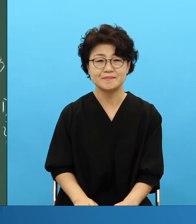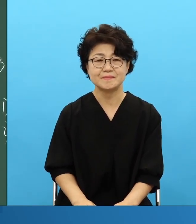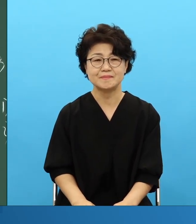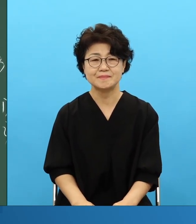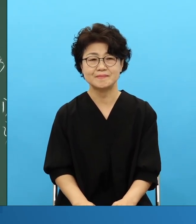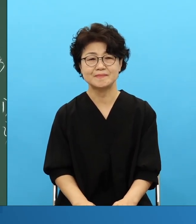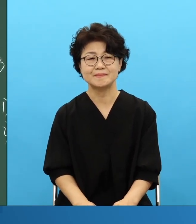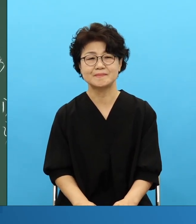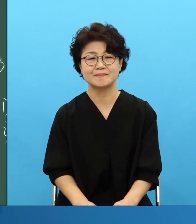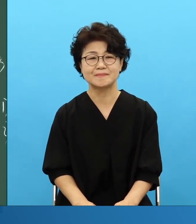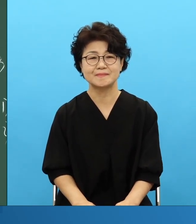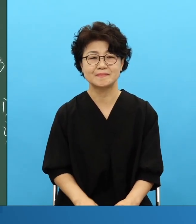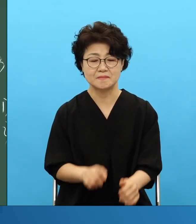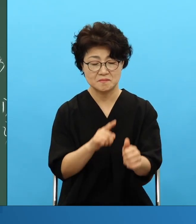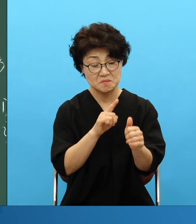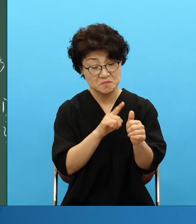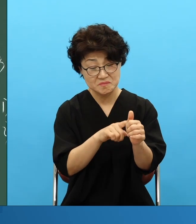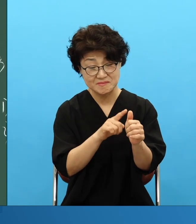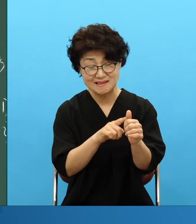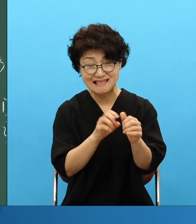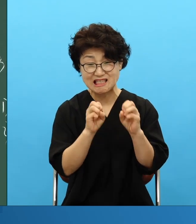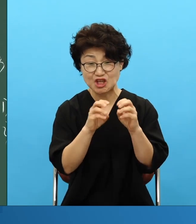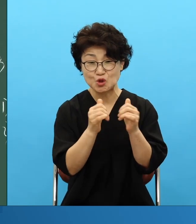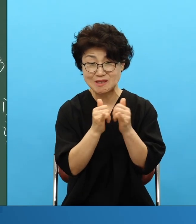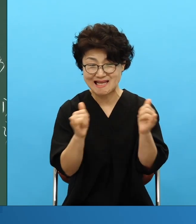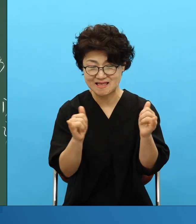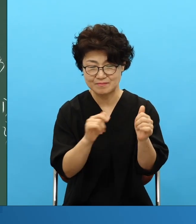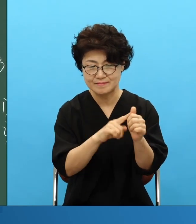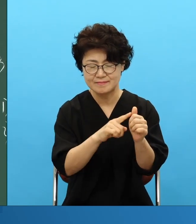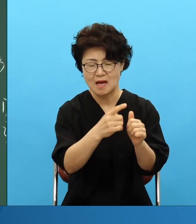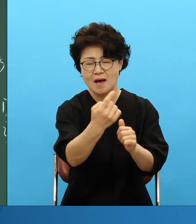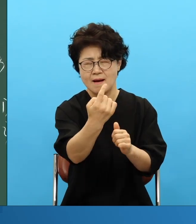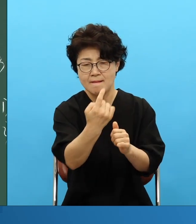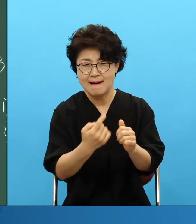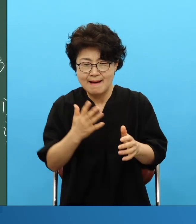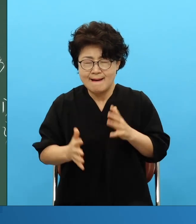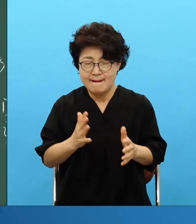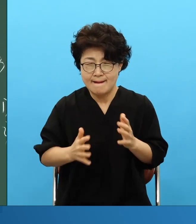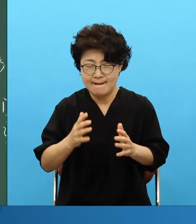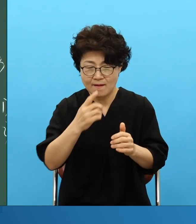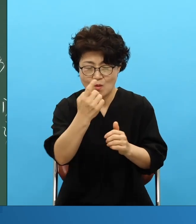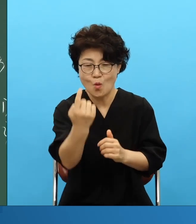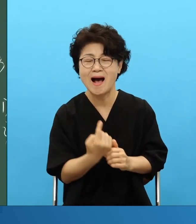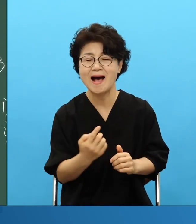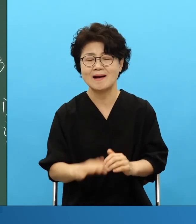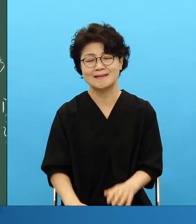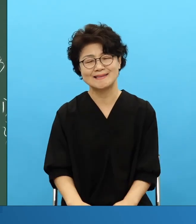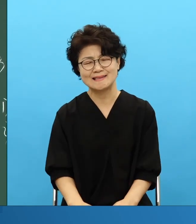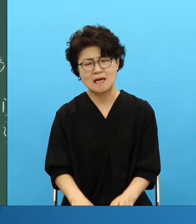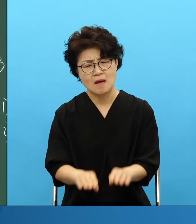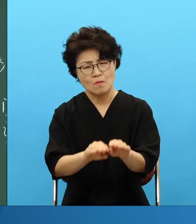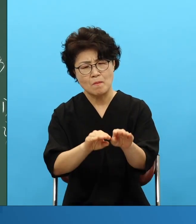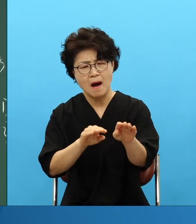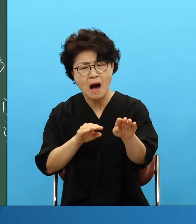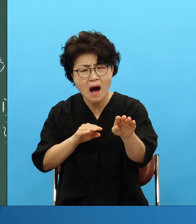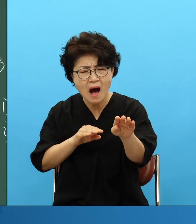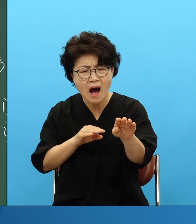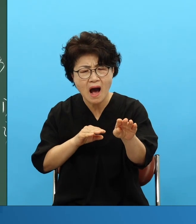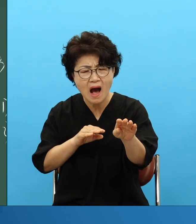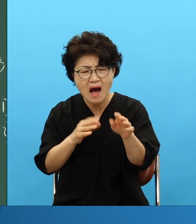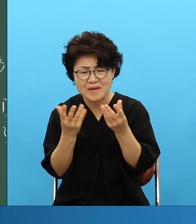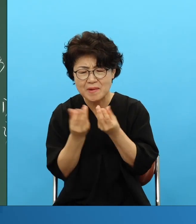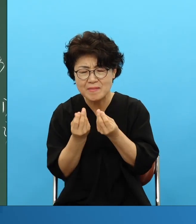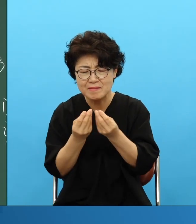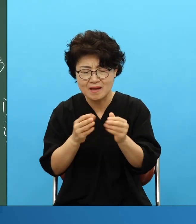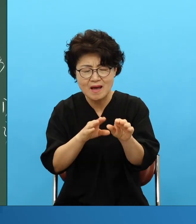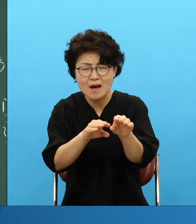coming in a rush and he says, 차가 밀리갖고. there was traffic on the way. 그때 차 많을 때도 아닌데 차가 밀리갖고. There weren't even cars